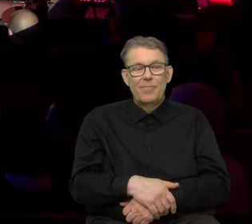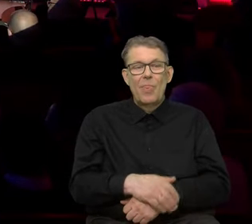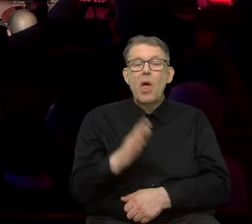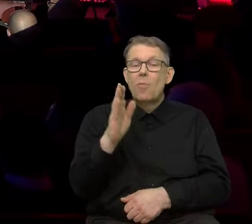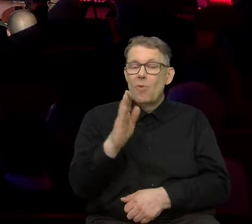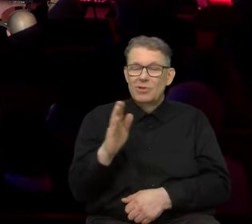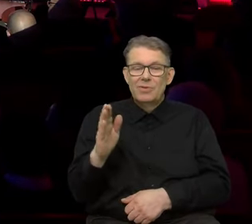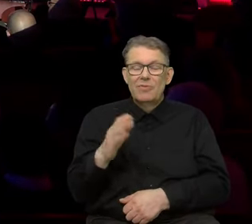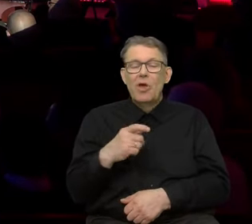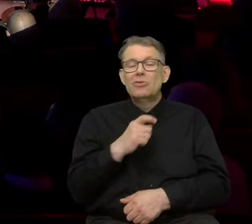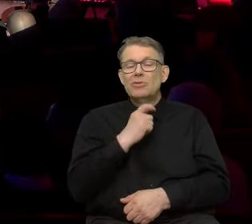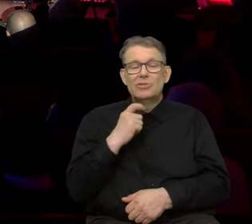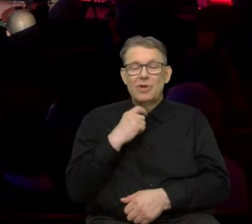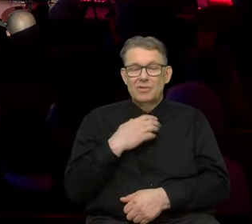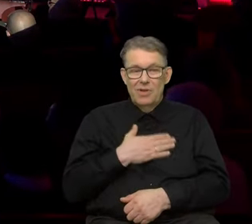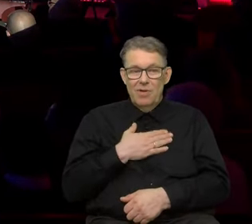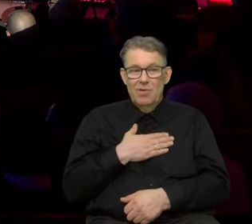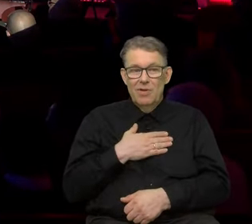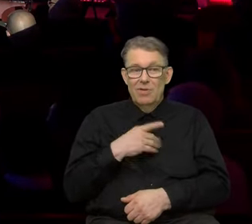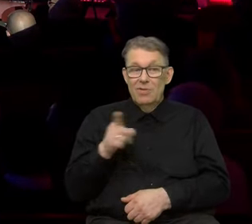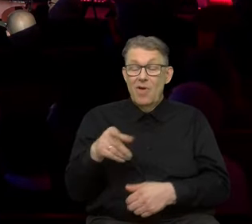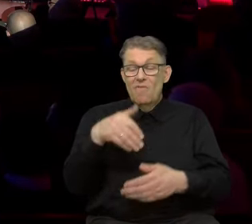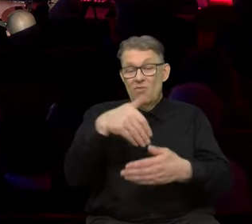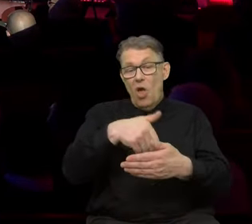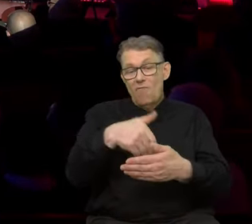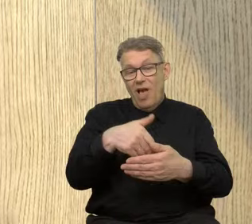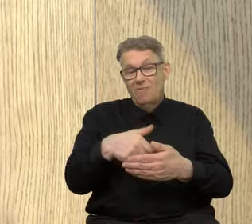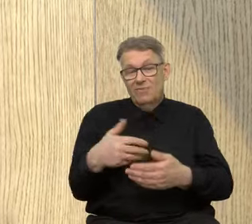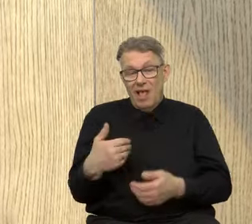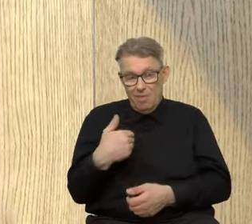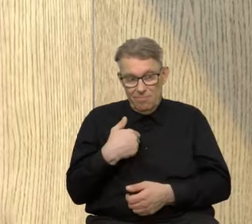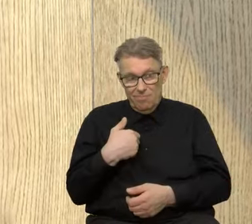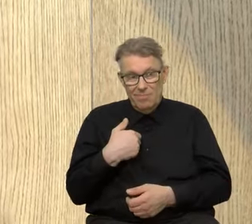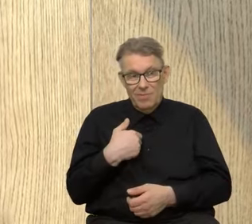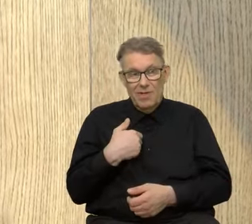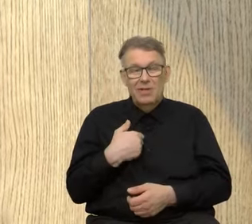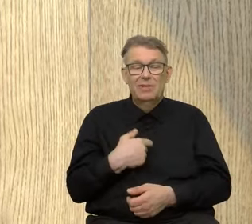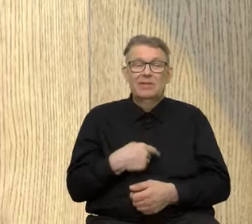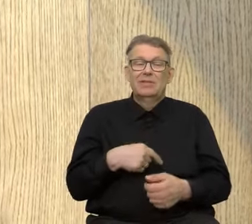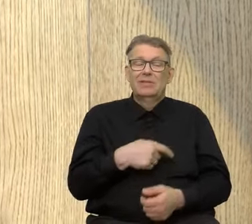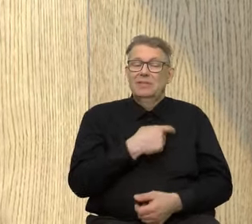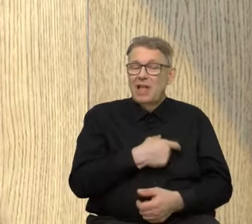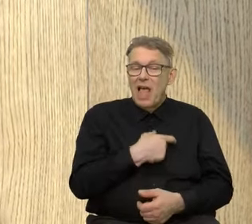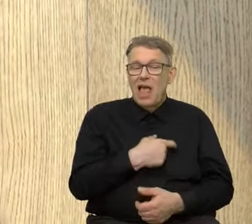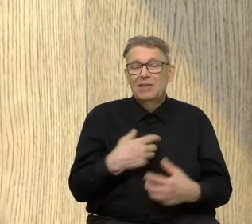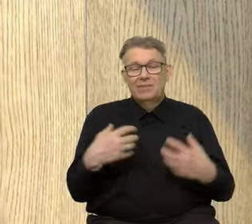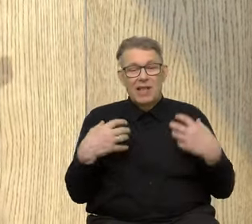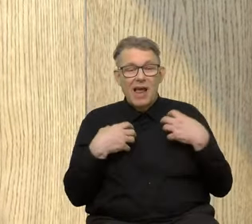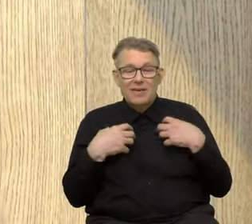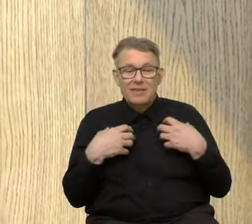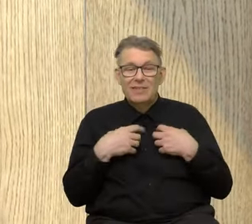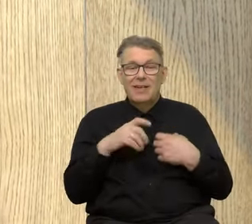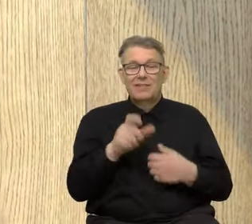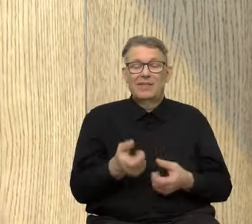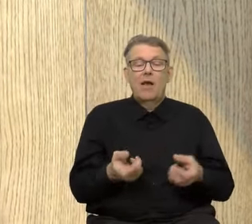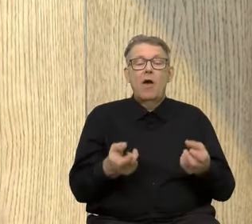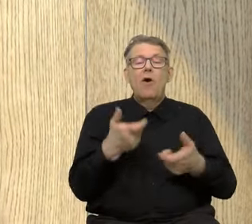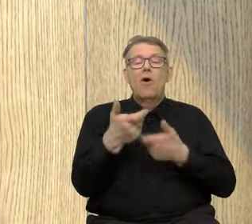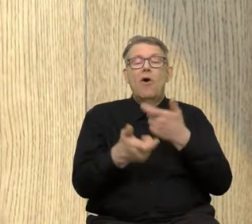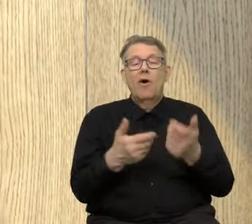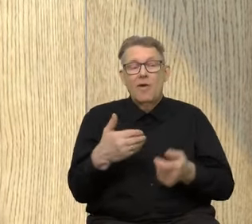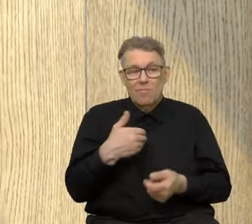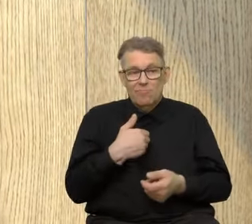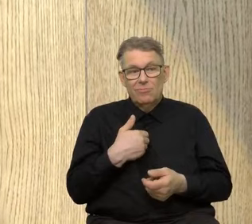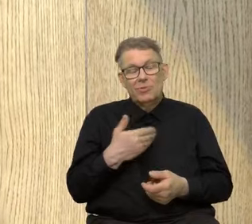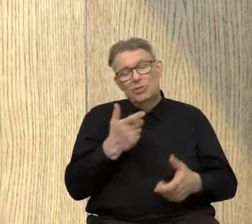Błogosławiony Michał to przecież wychowawca serca, z życia, z tego, co uczynił. I cieszymy się, że możemy